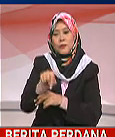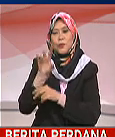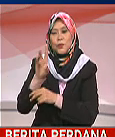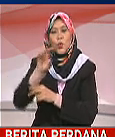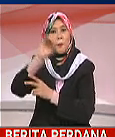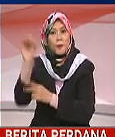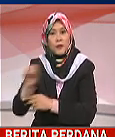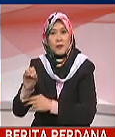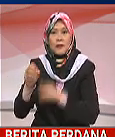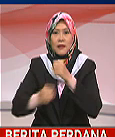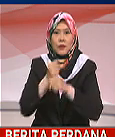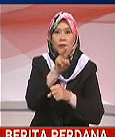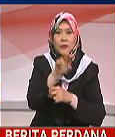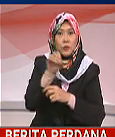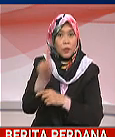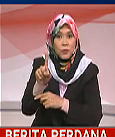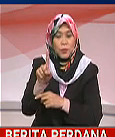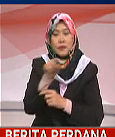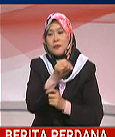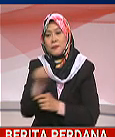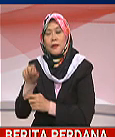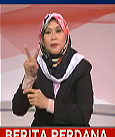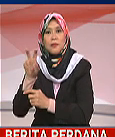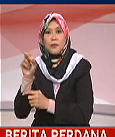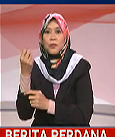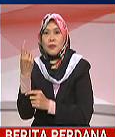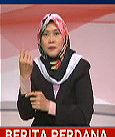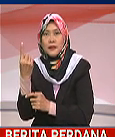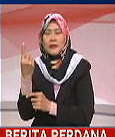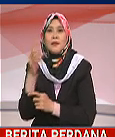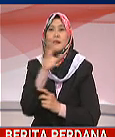58.7% pada 2001 hingga 2011 kepada